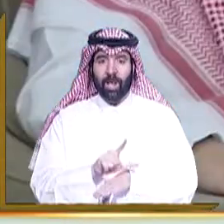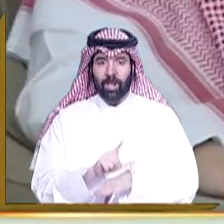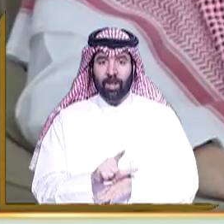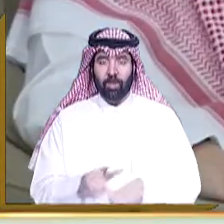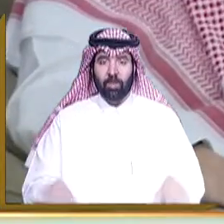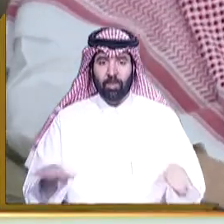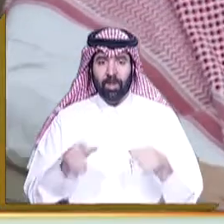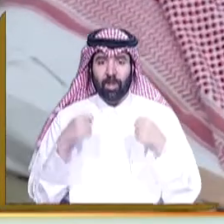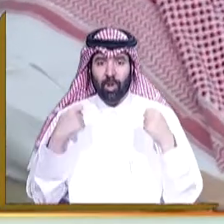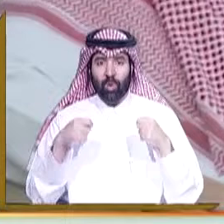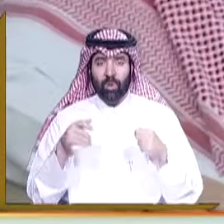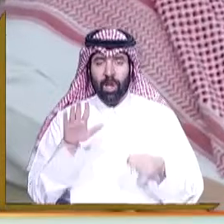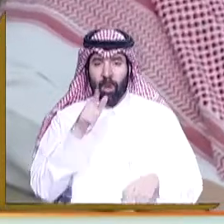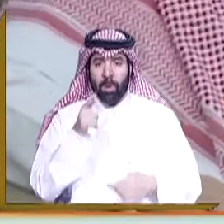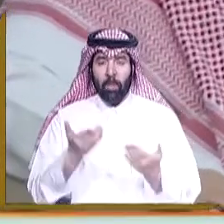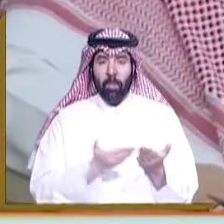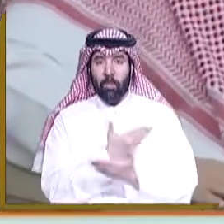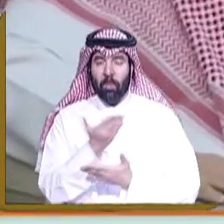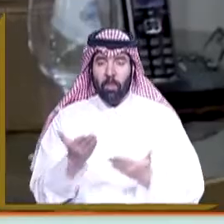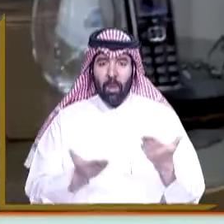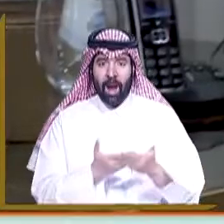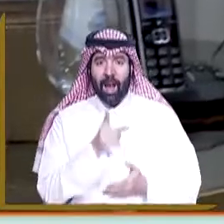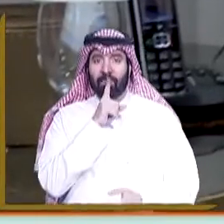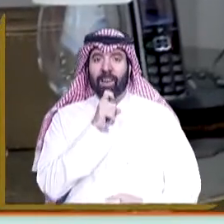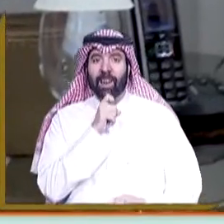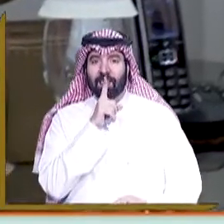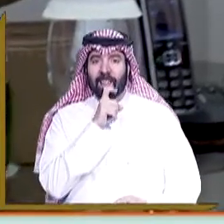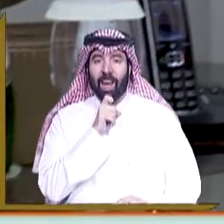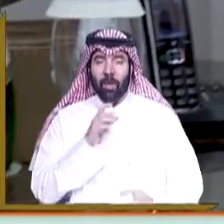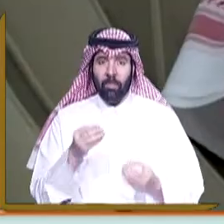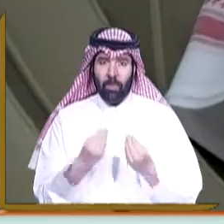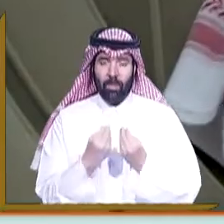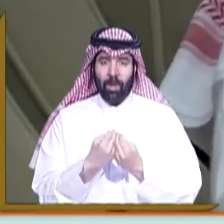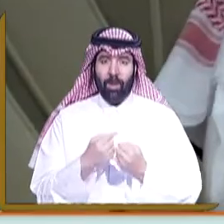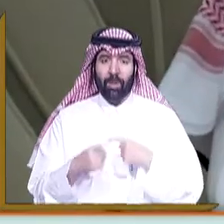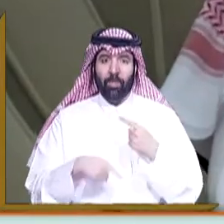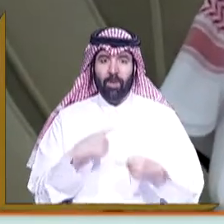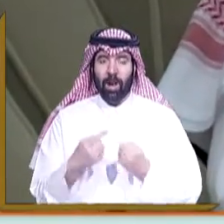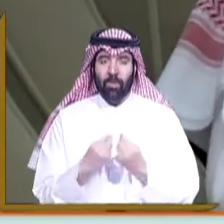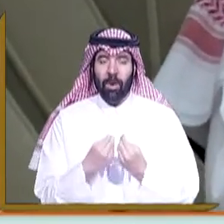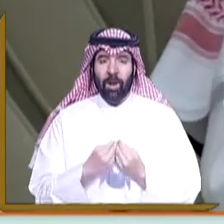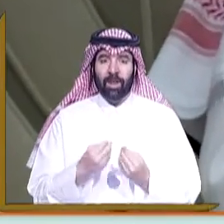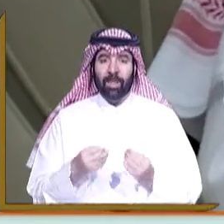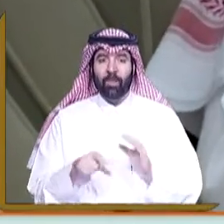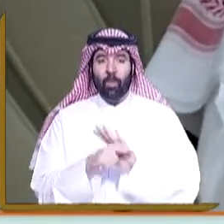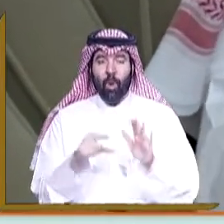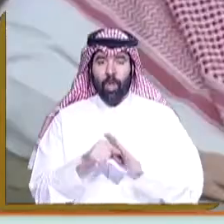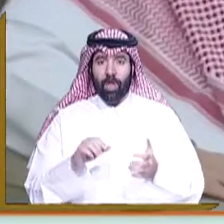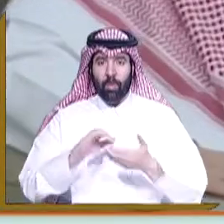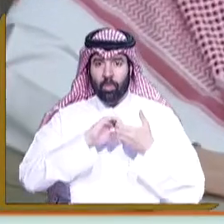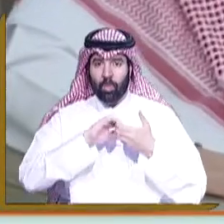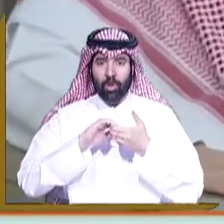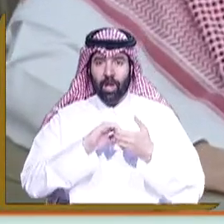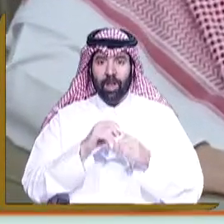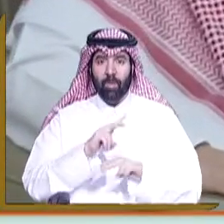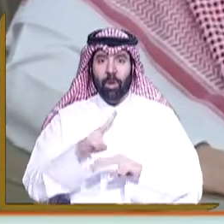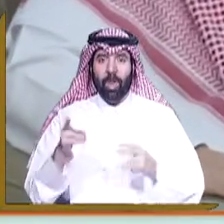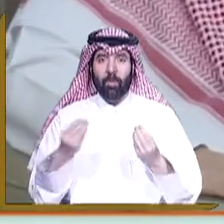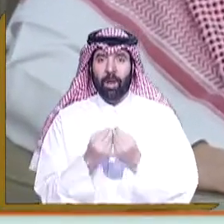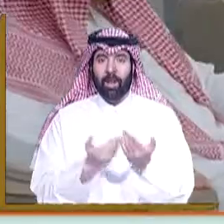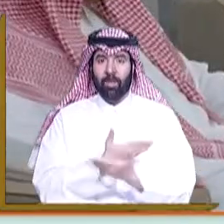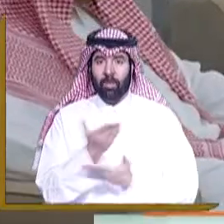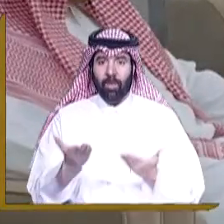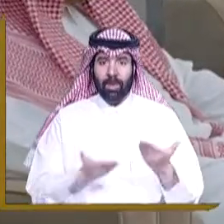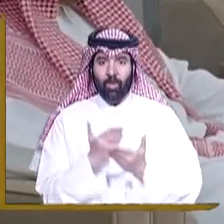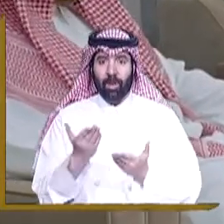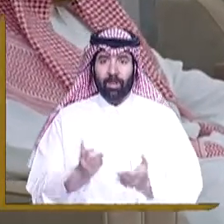الخارجية بدولة قطر الشيخ محمد بن عبد الرحمن آل ثاني عددا من الموضوعات ذات الاهتمام المشترك إلى جانب تبادل